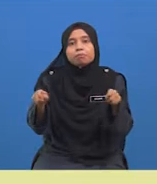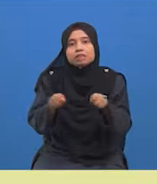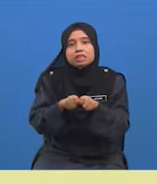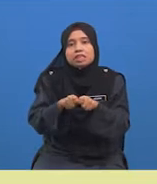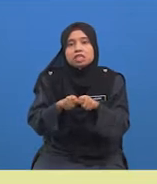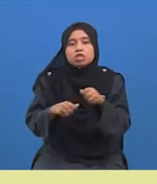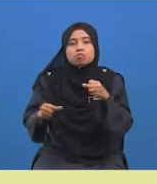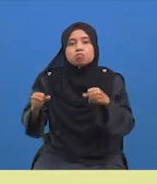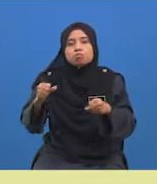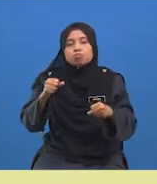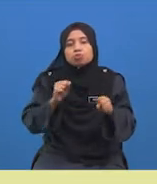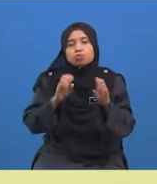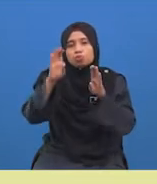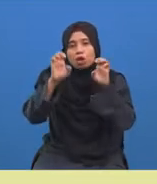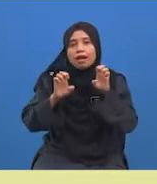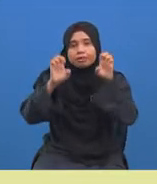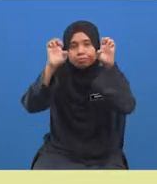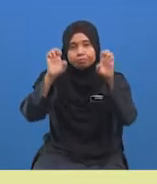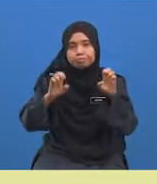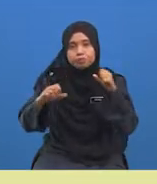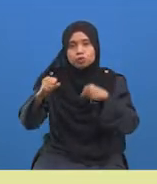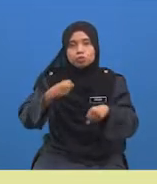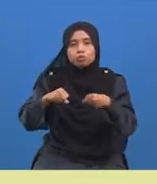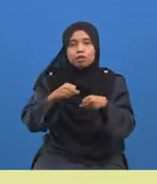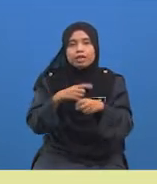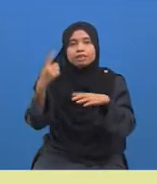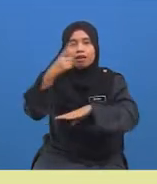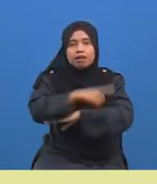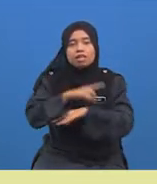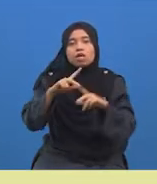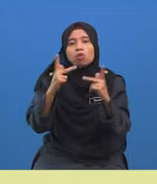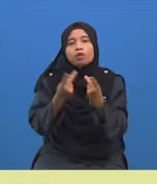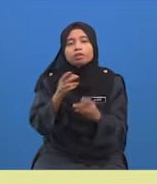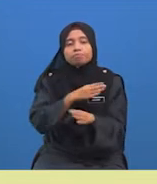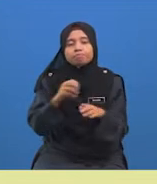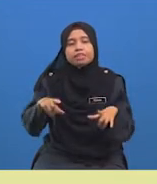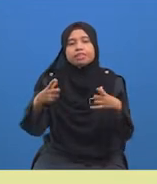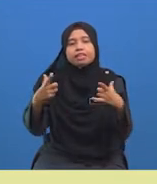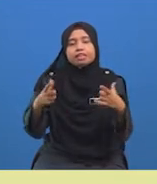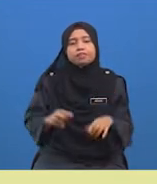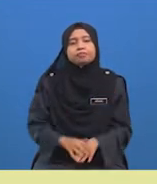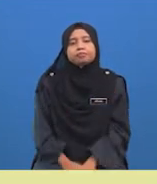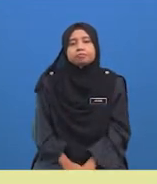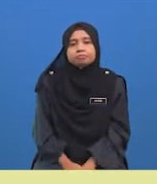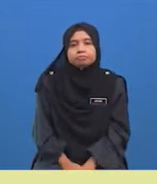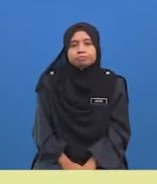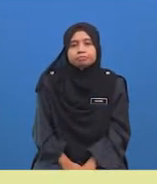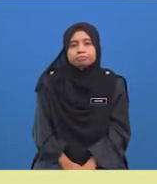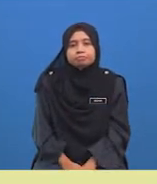senaman, hari keluarga dan sebagainya. Pelajar mendapat markah untuk contoh